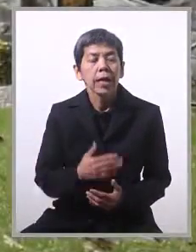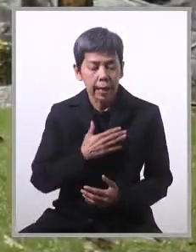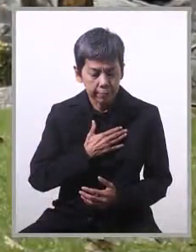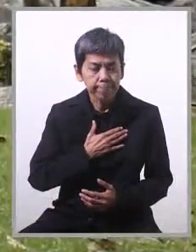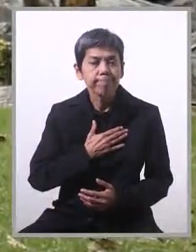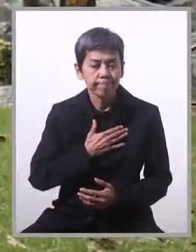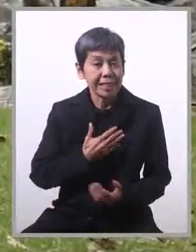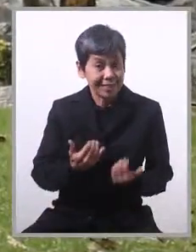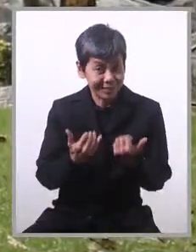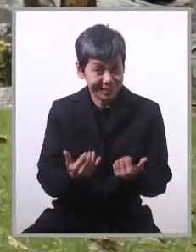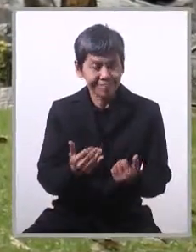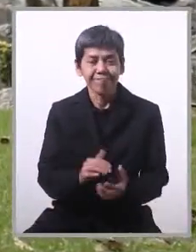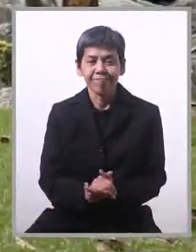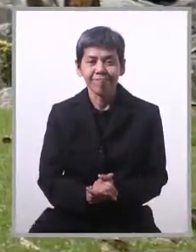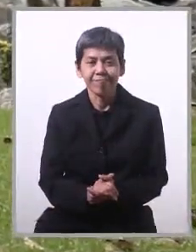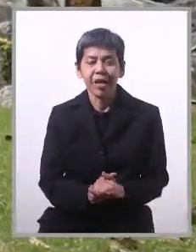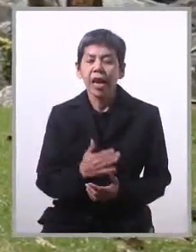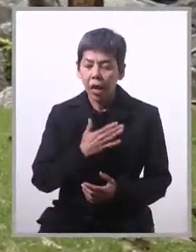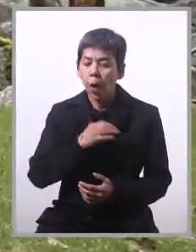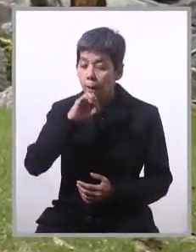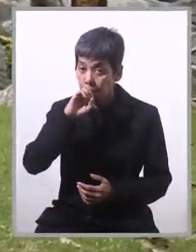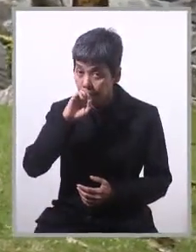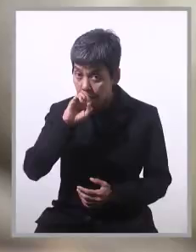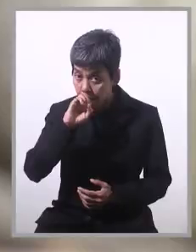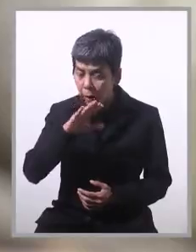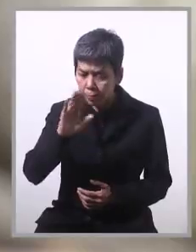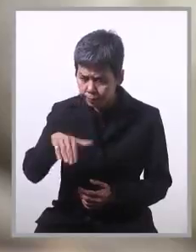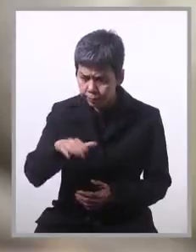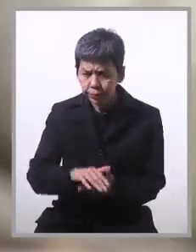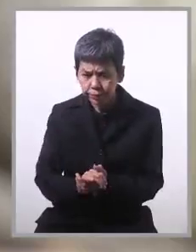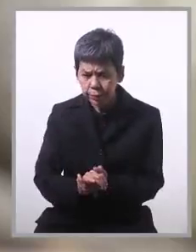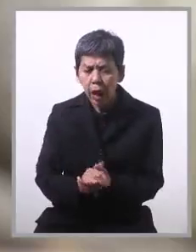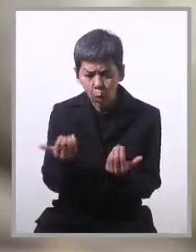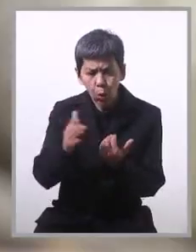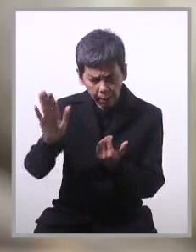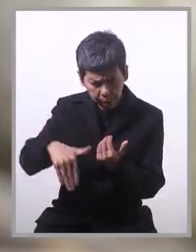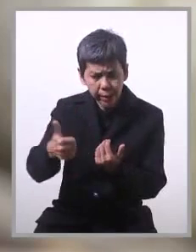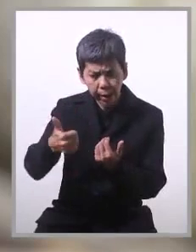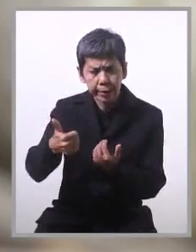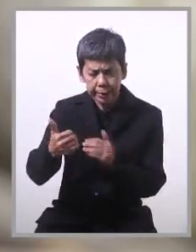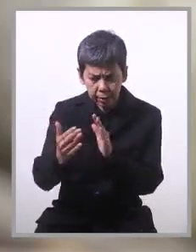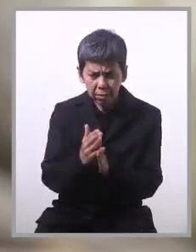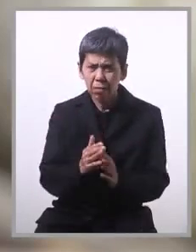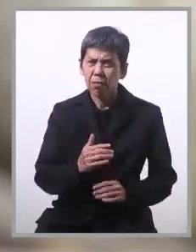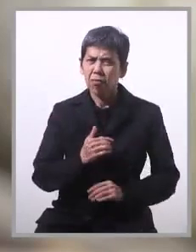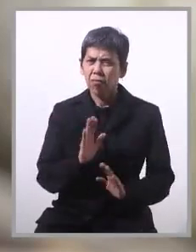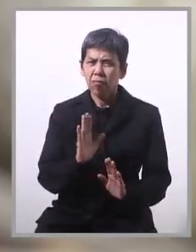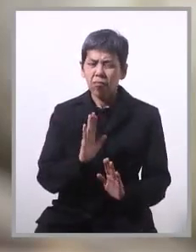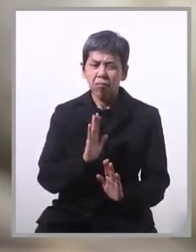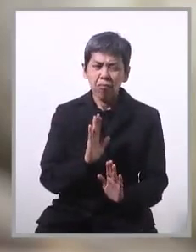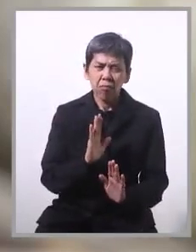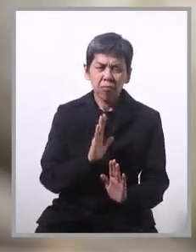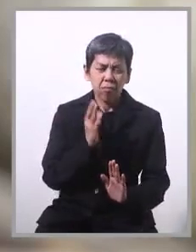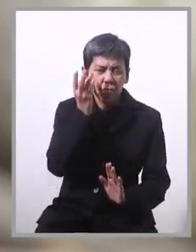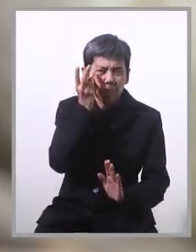ฉะนั้นเนี่ยตรงเนี้ยเลยบอกว่าป้าเอาลูกมาช่วยงานป้าก็บอกจริงใจบอกไม่ต้องจริงใ